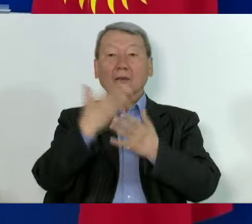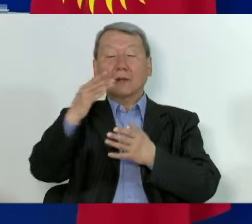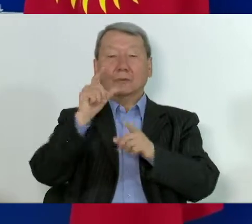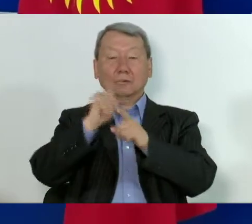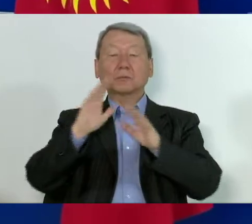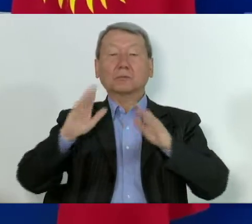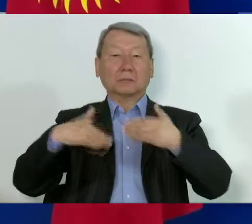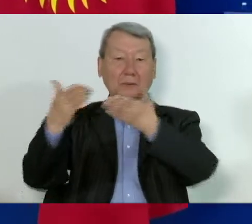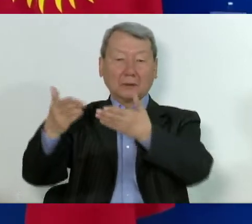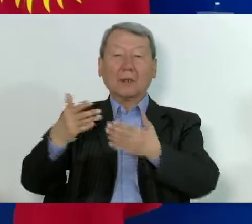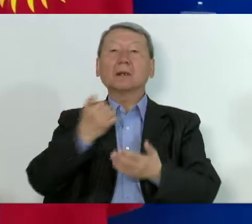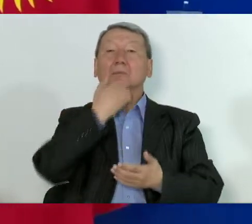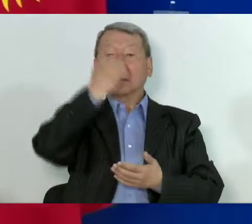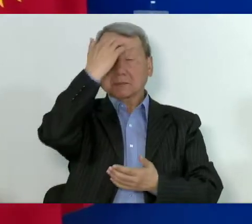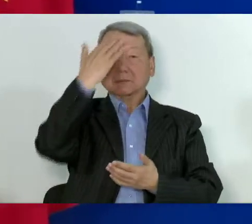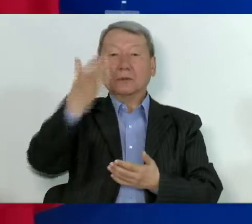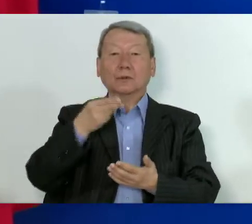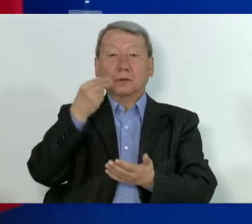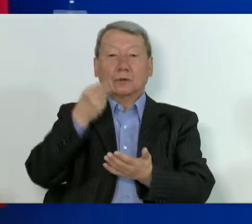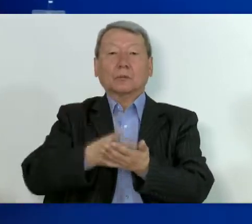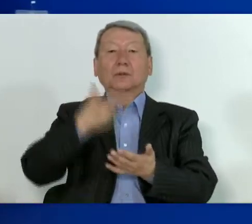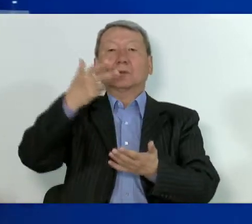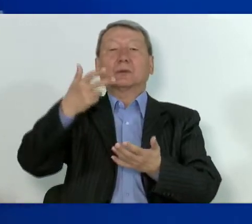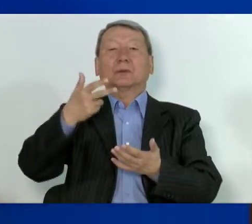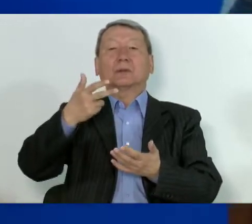сизде. Рахмат,